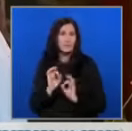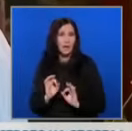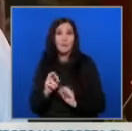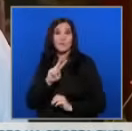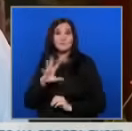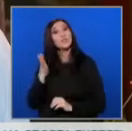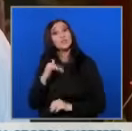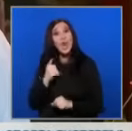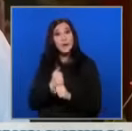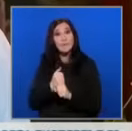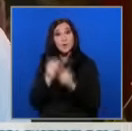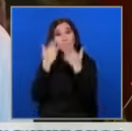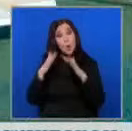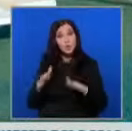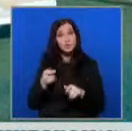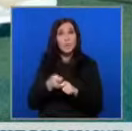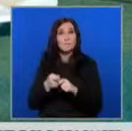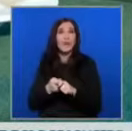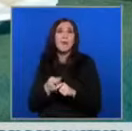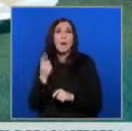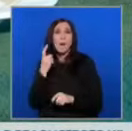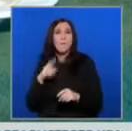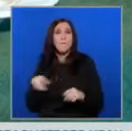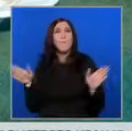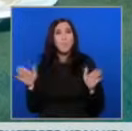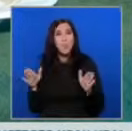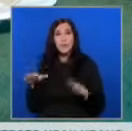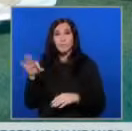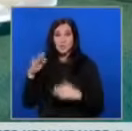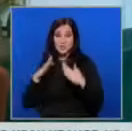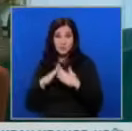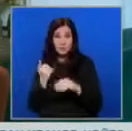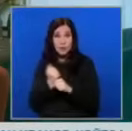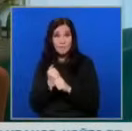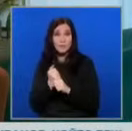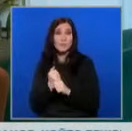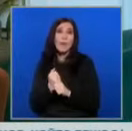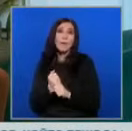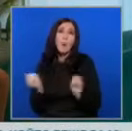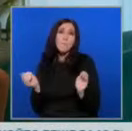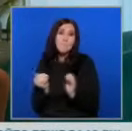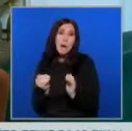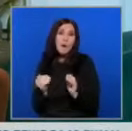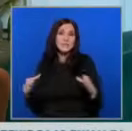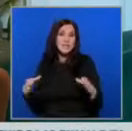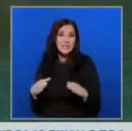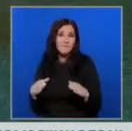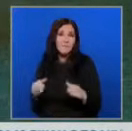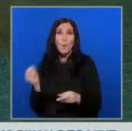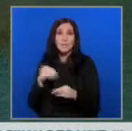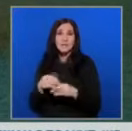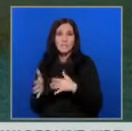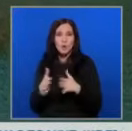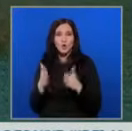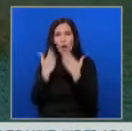ще работим на Коледа на нещо, ще направим пуйки, поръчки за вкъщане и работим с по-намален състав, като компенсираме хората.